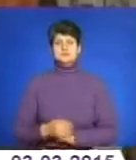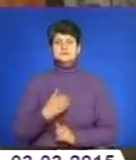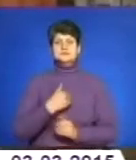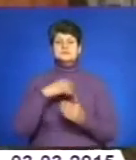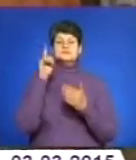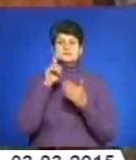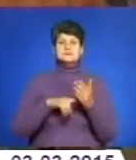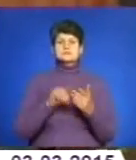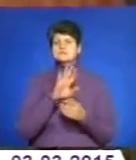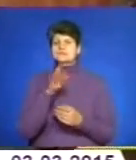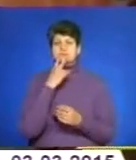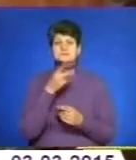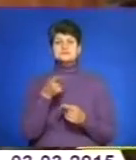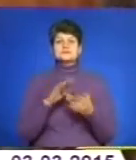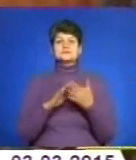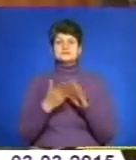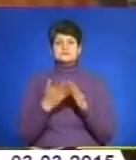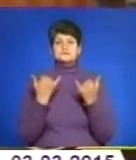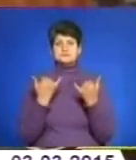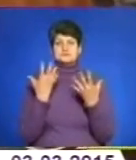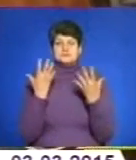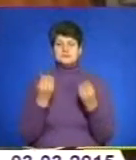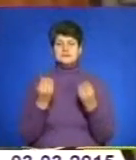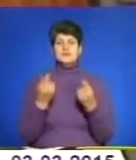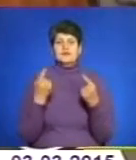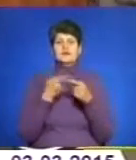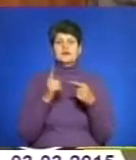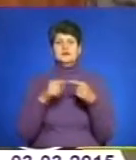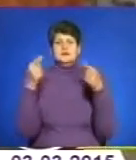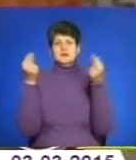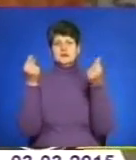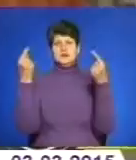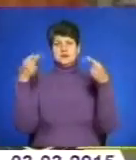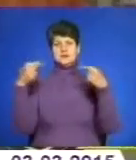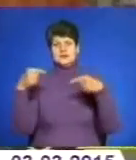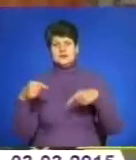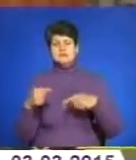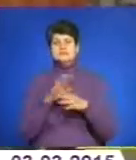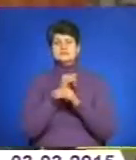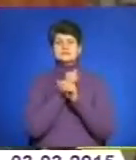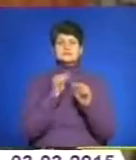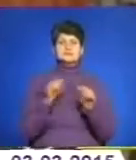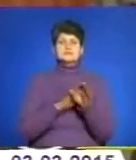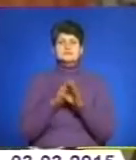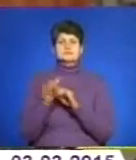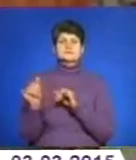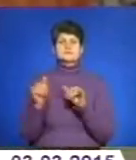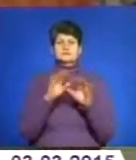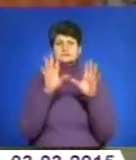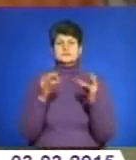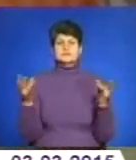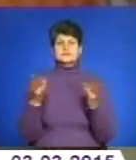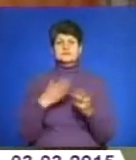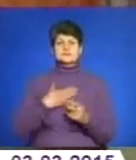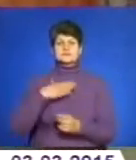що не дивлячись на ті обставини, які на сьогоднішній день, це і гіперінфляція, і десь неможливість в повній мірі забезпечити всім необхідним наших